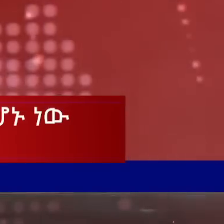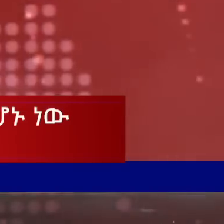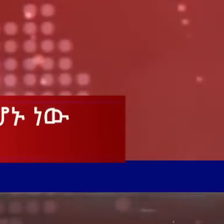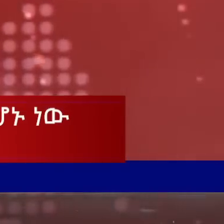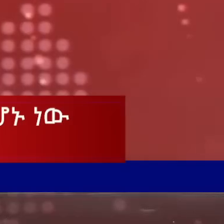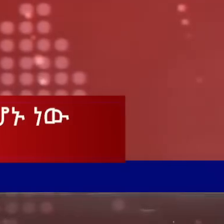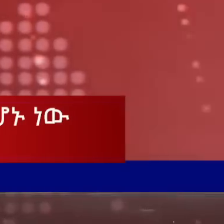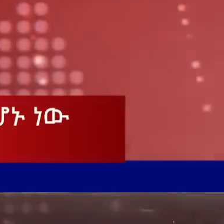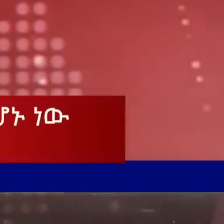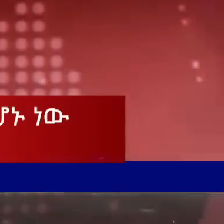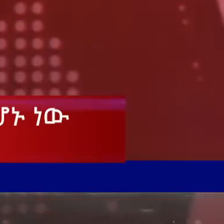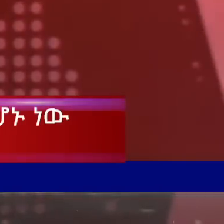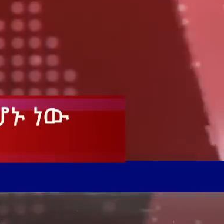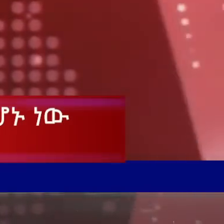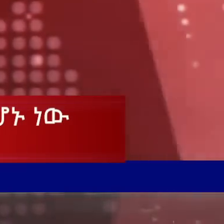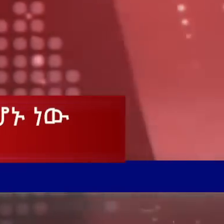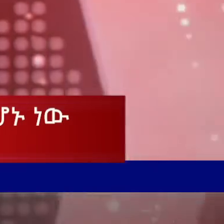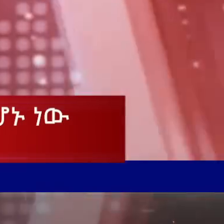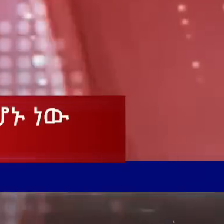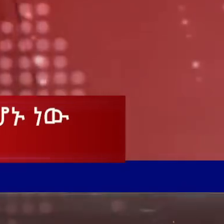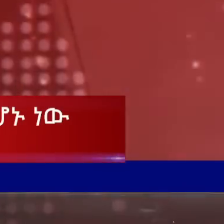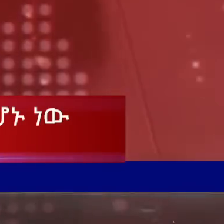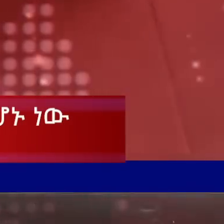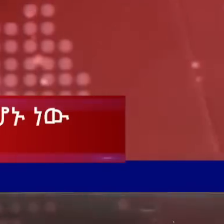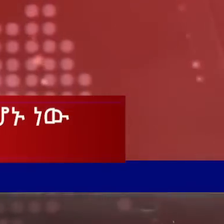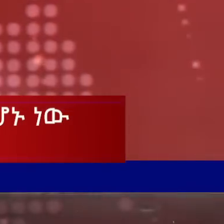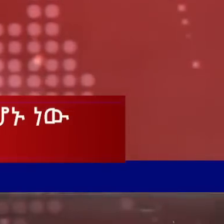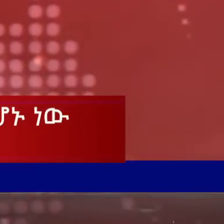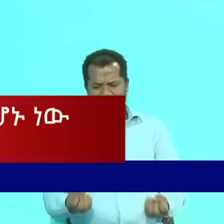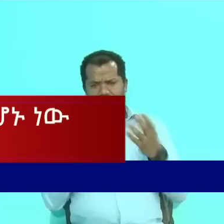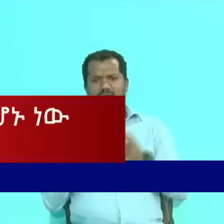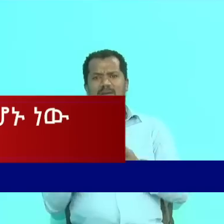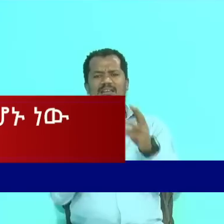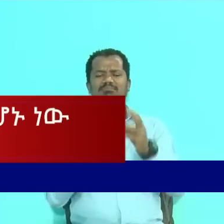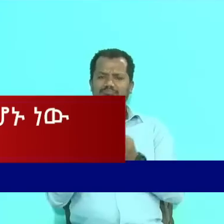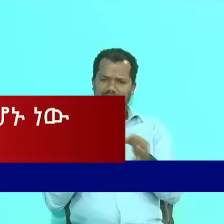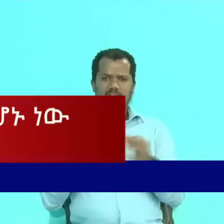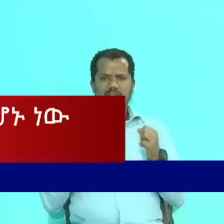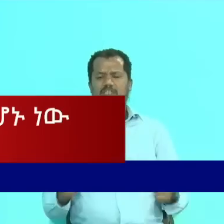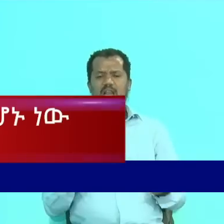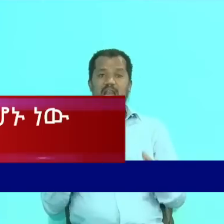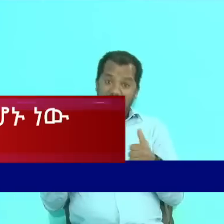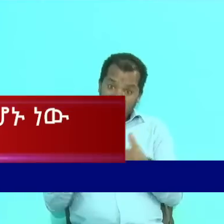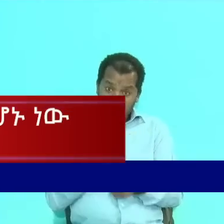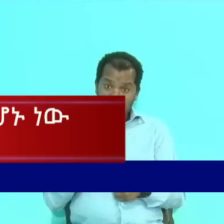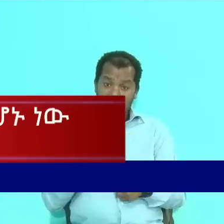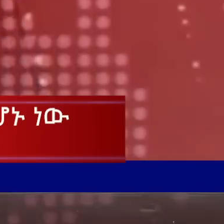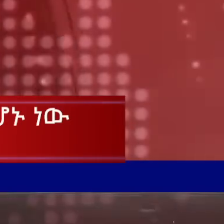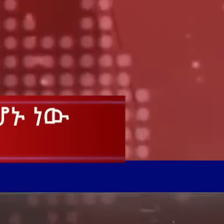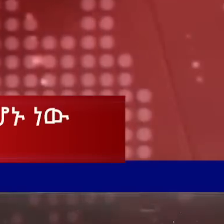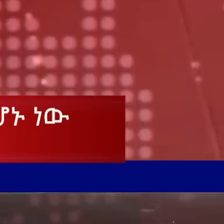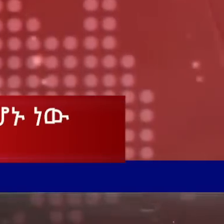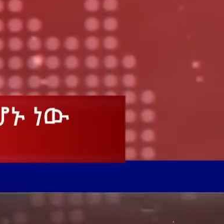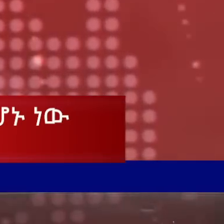እንዲኖርና ህብረተሰቡ ከስጋት ይወጣ እንዲሆን መስራት ግዴታ መሆኑን ያመለከቱት ተፎካካሪ ፓርቲዎቹ አማራጭ ያሉትን